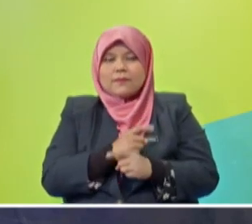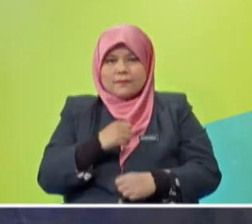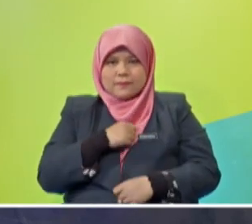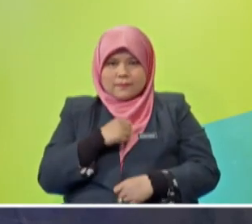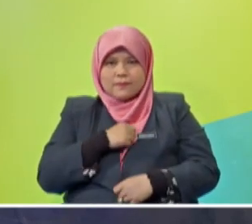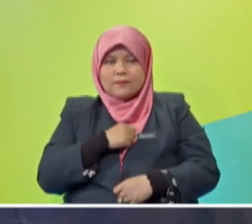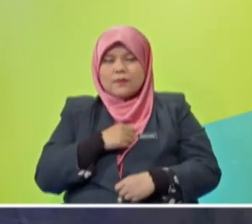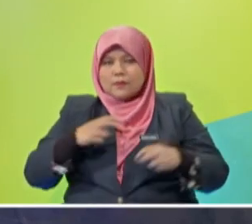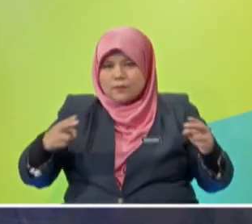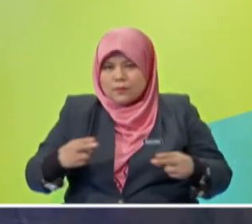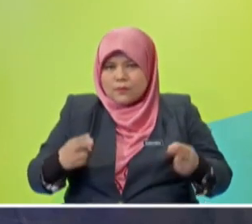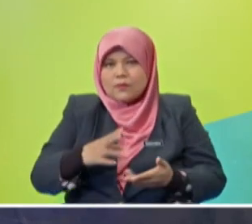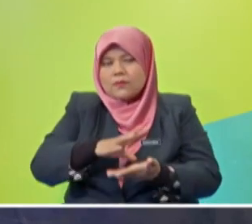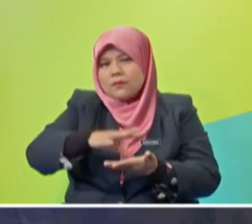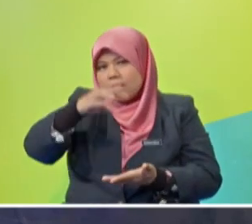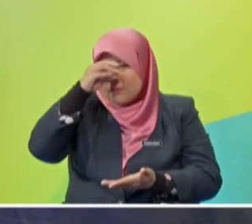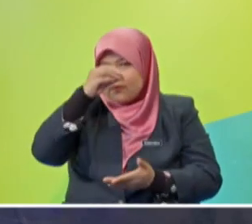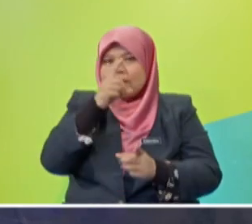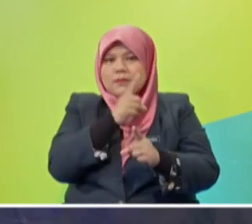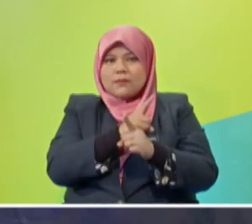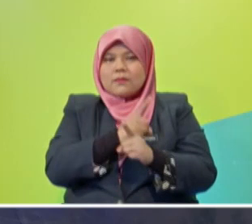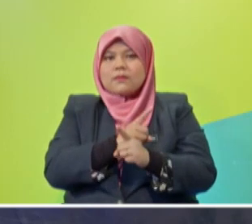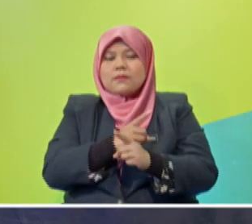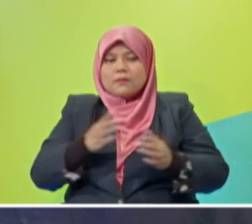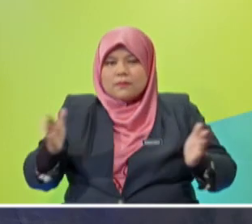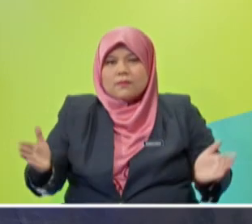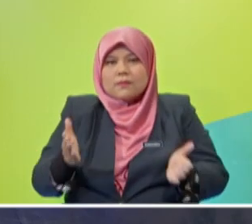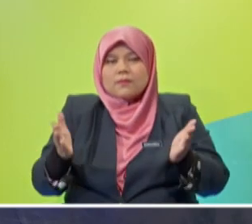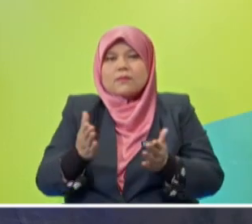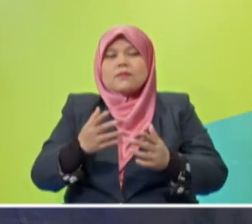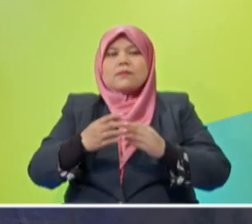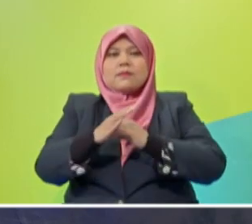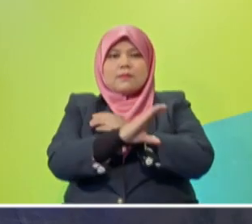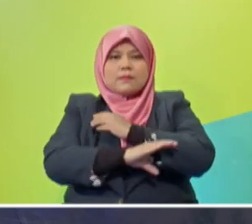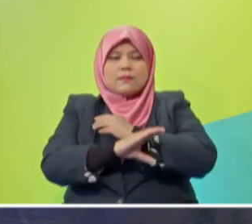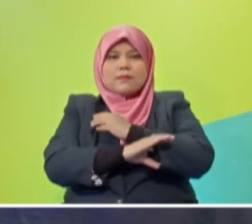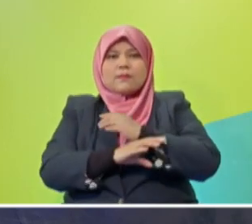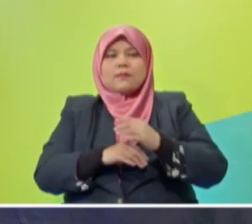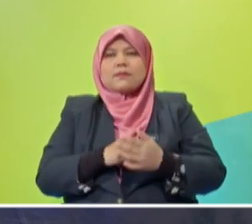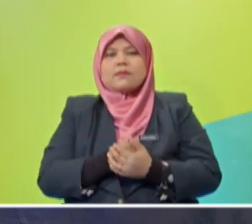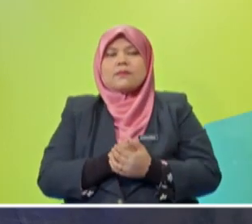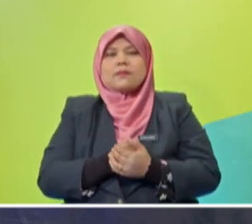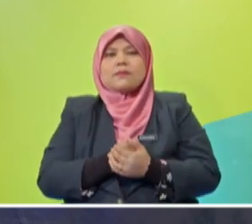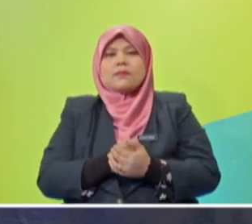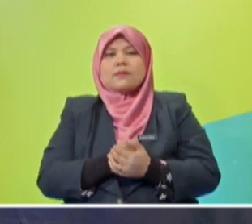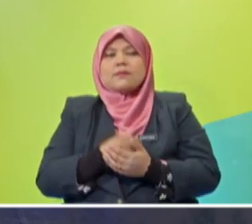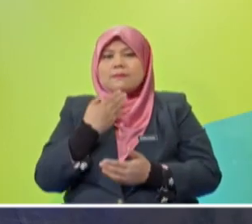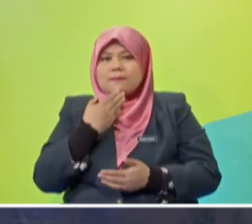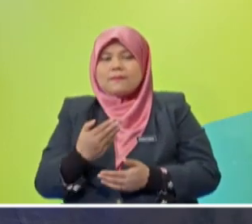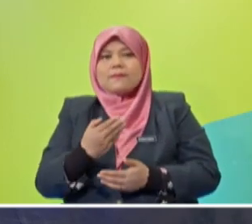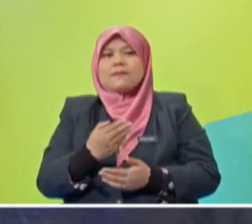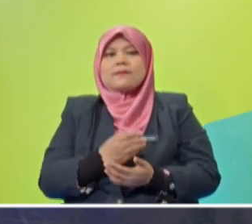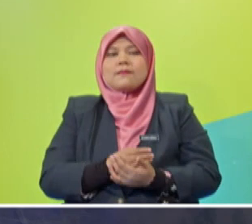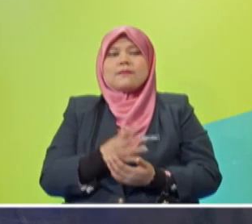ni kena belajar bersungguh-sungguh untuk sama-sama membangunkan negara kita ke arah negara yang lebih maju. Baik cikgu, terima kasih banyak-banyak.